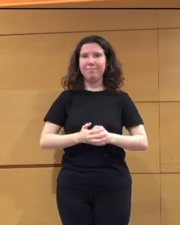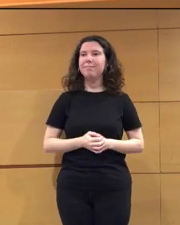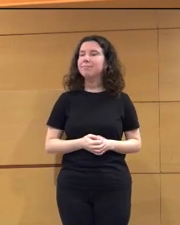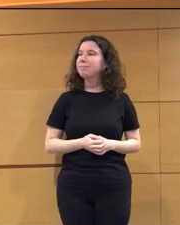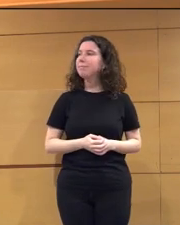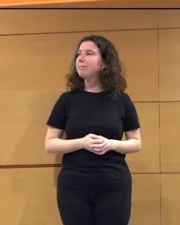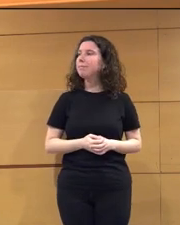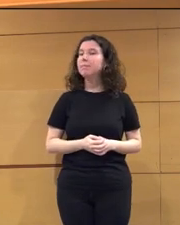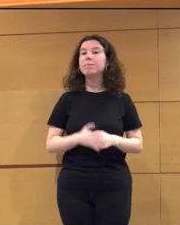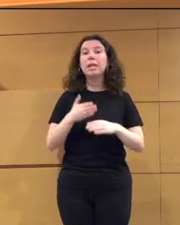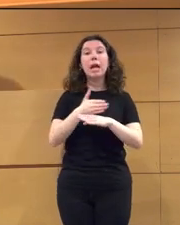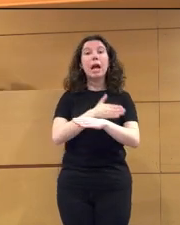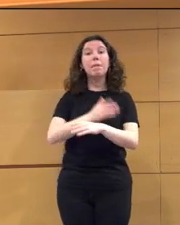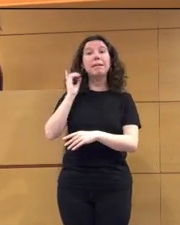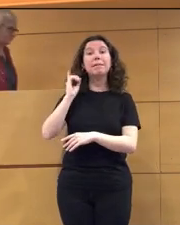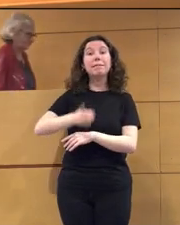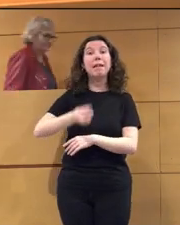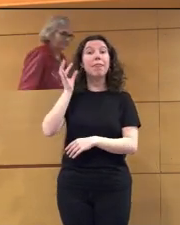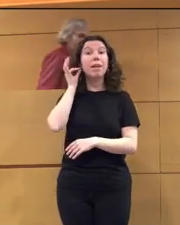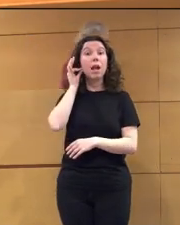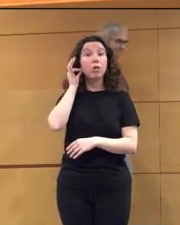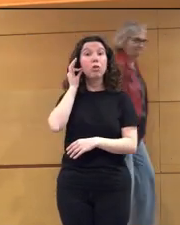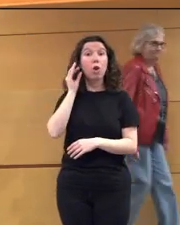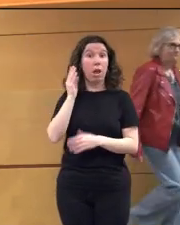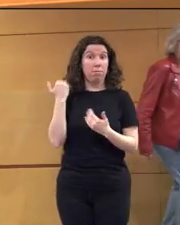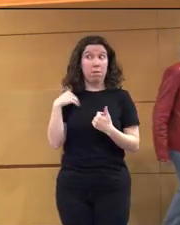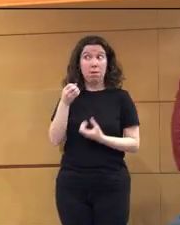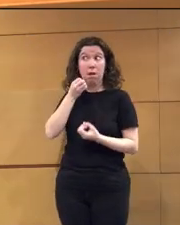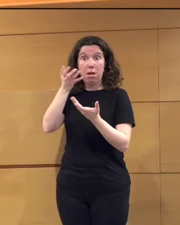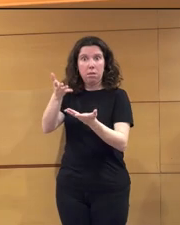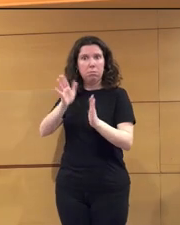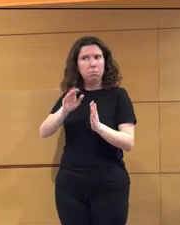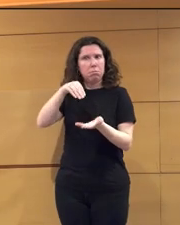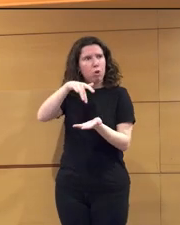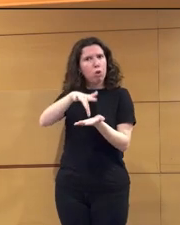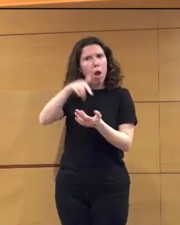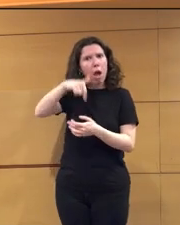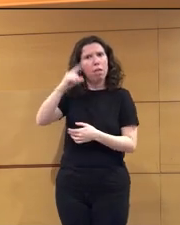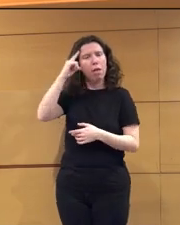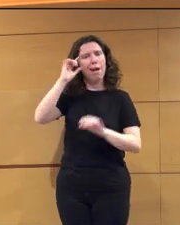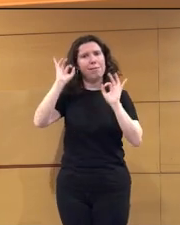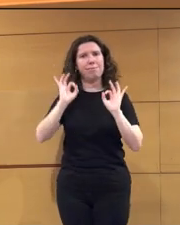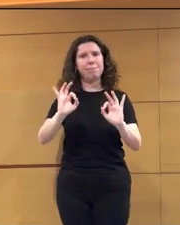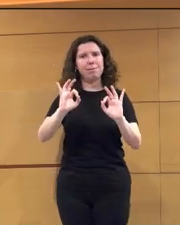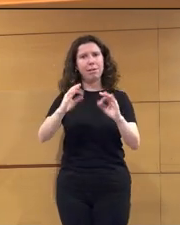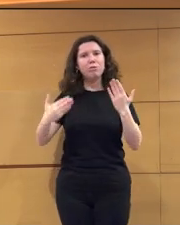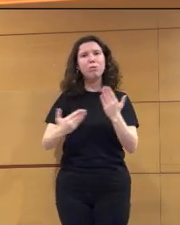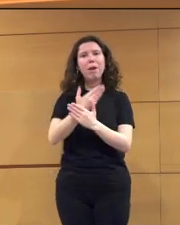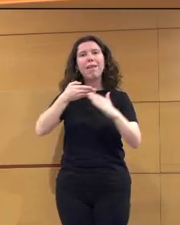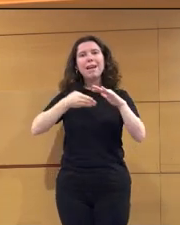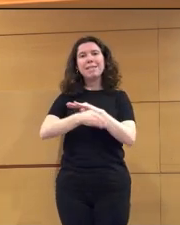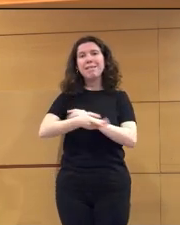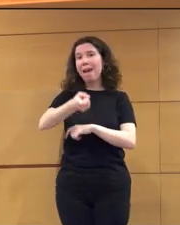Com deia la directora, té mèrit en un dia així, però penso que s'ho mereix, no? Una jornada d'accessibilitat, en fem una a